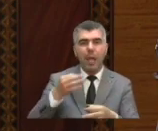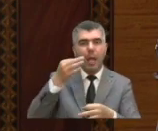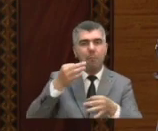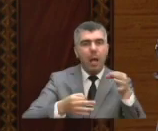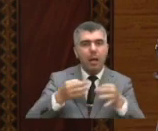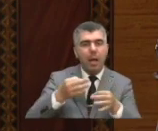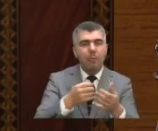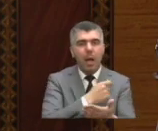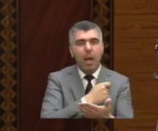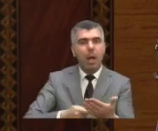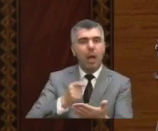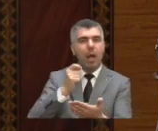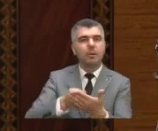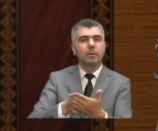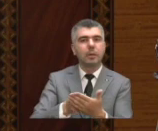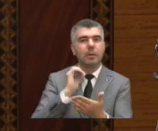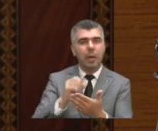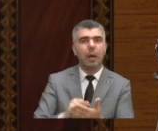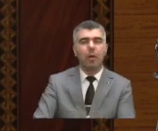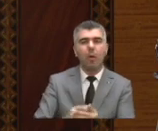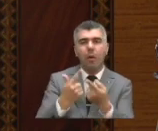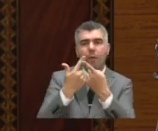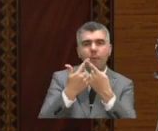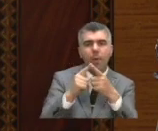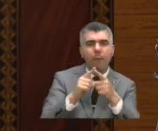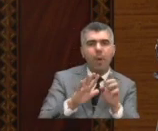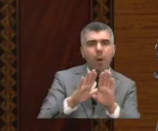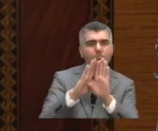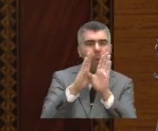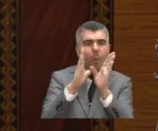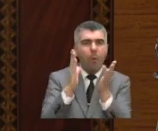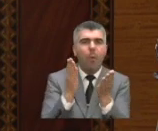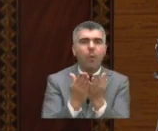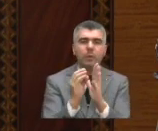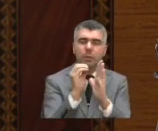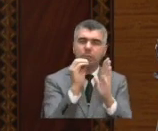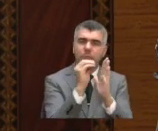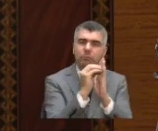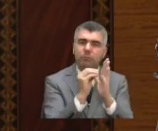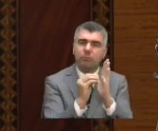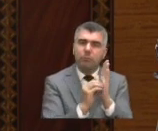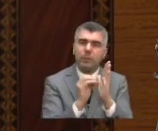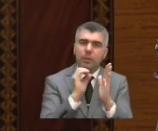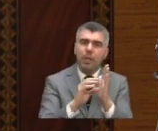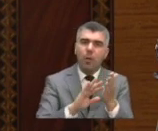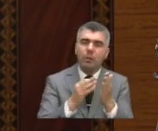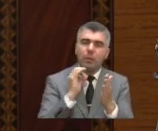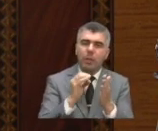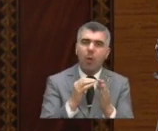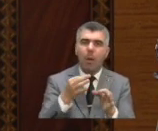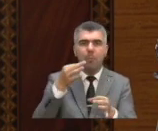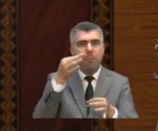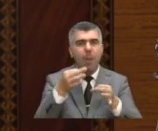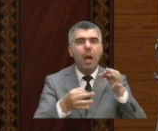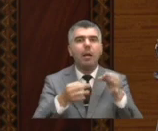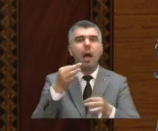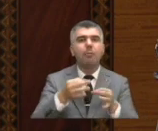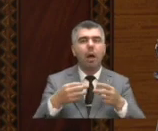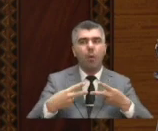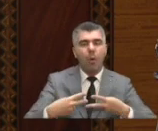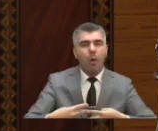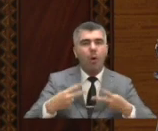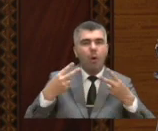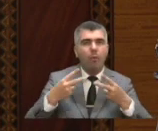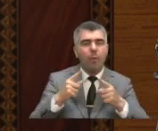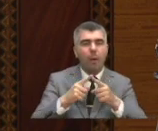وتحديثها مع تنفيذ مختلف الاوراش المتعلقه بتاهيل البنيه التحتيه للمحاكم وتعميم